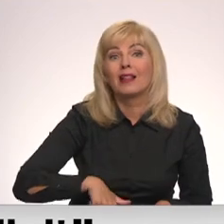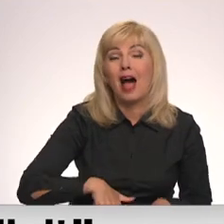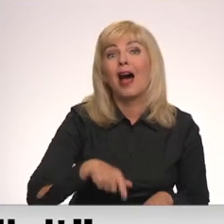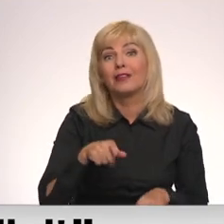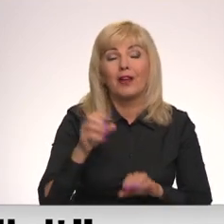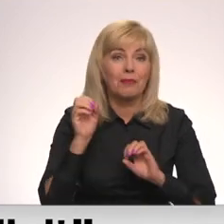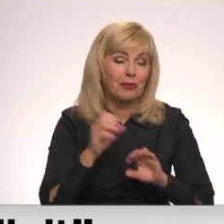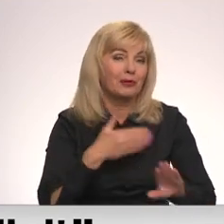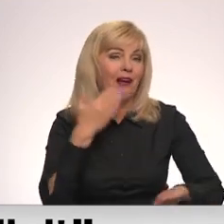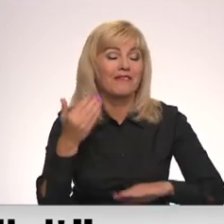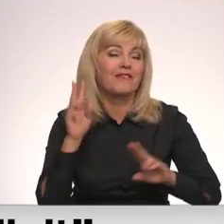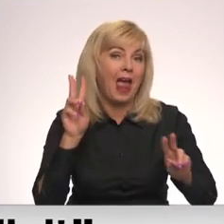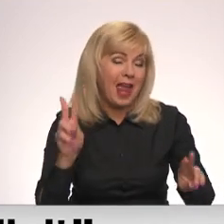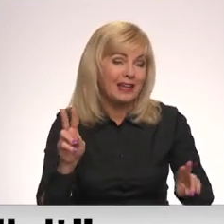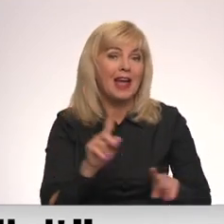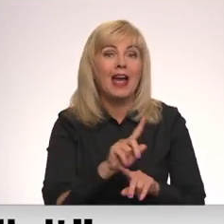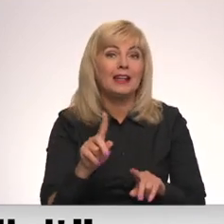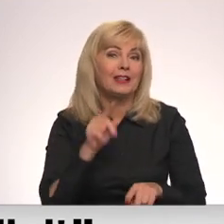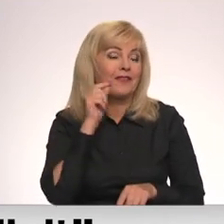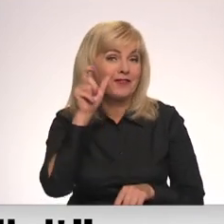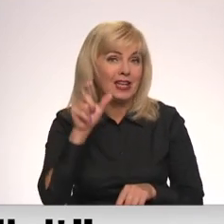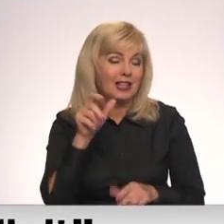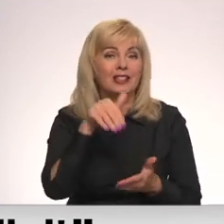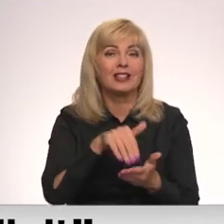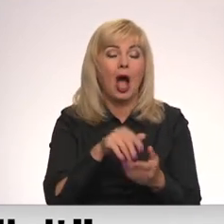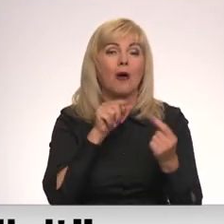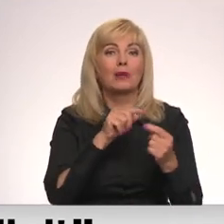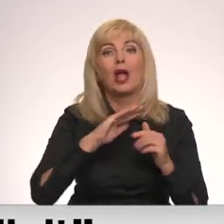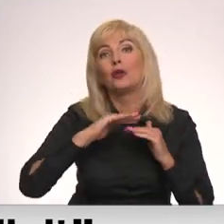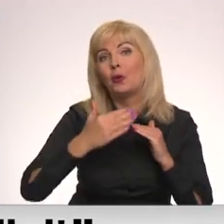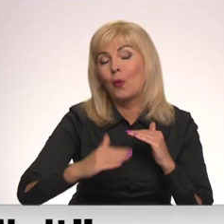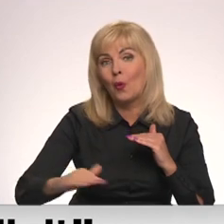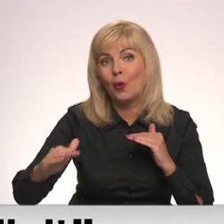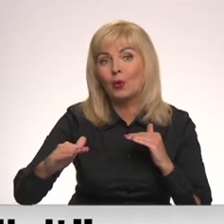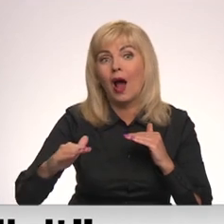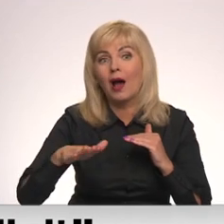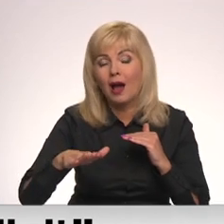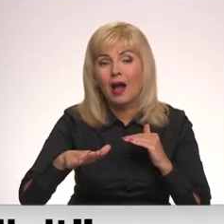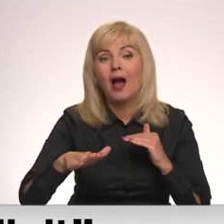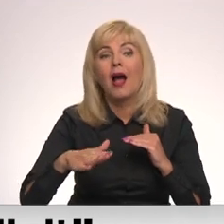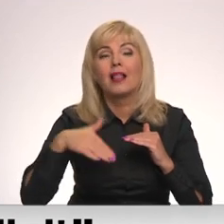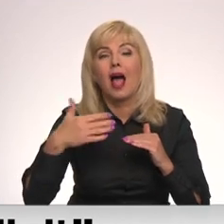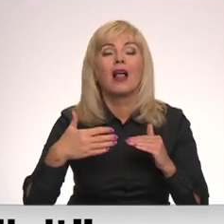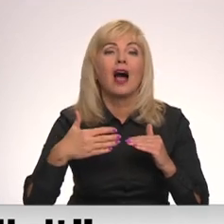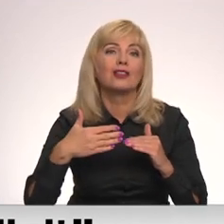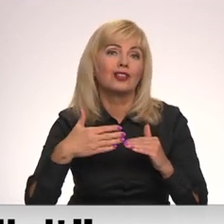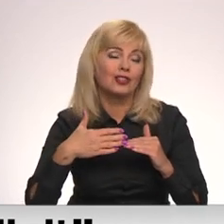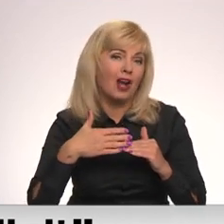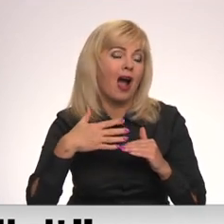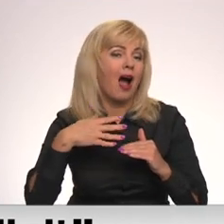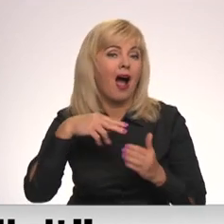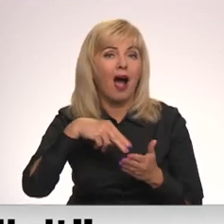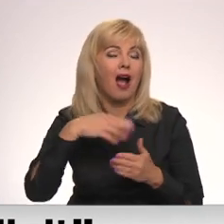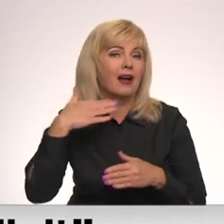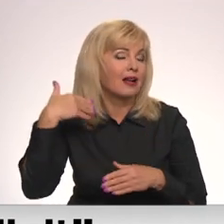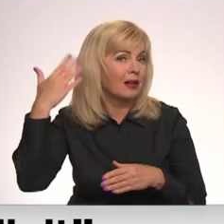Latvijai Putvēņi ir vīri, kas stāv pret jūru, lielā žaklī un plivinošiem matiem